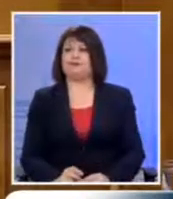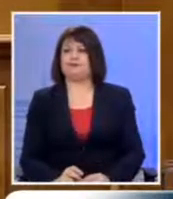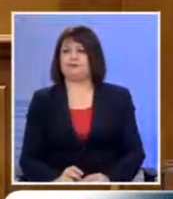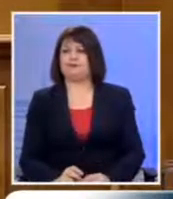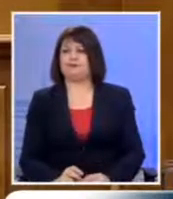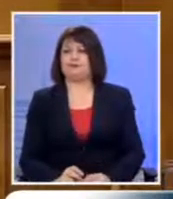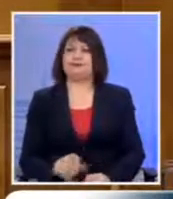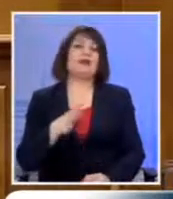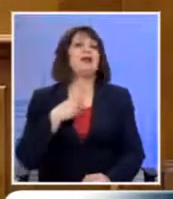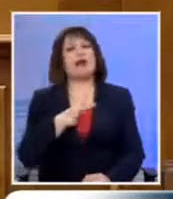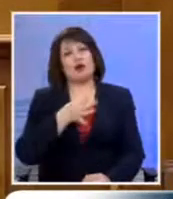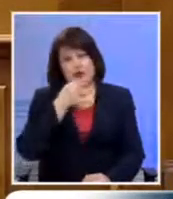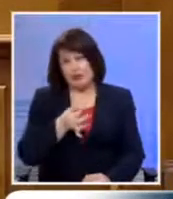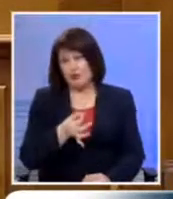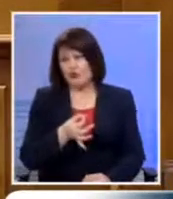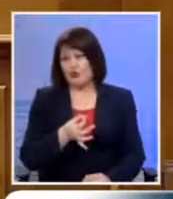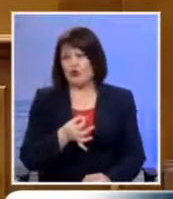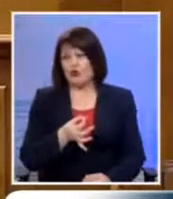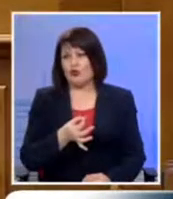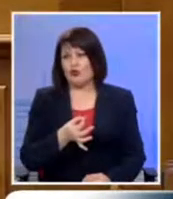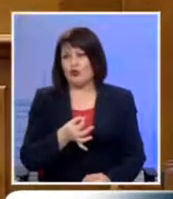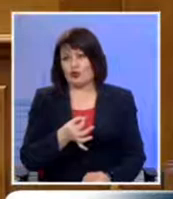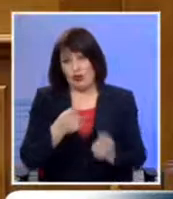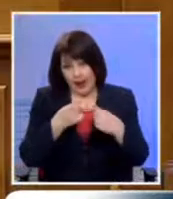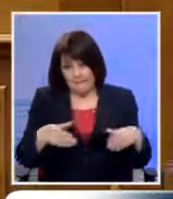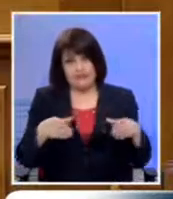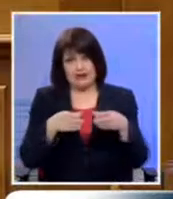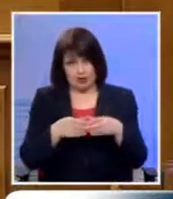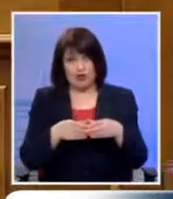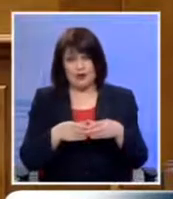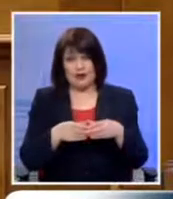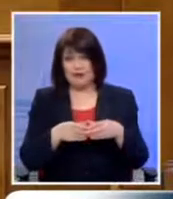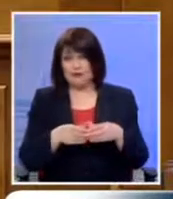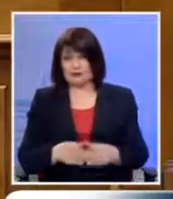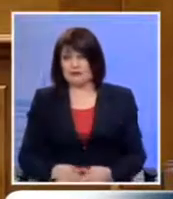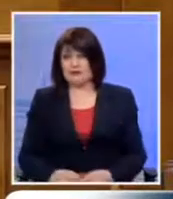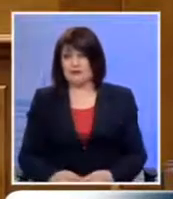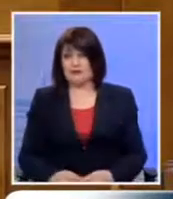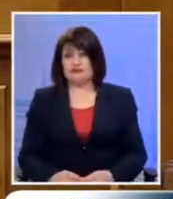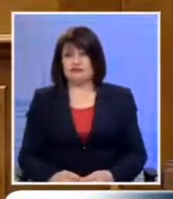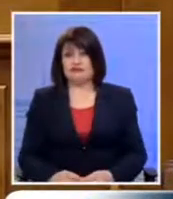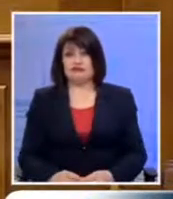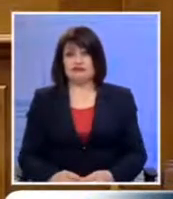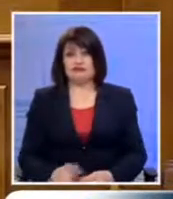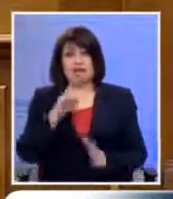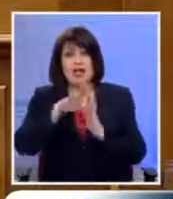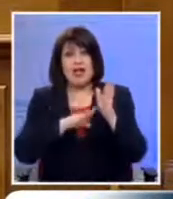Θέλω να πω ότι αυτή η Επιτροπή ερίδεται σε μια ευρωπαϊκή